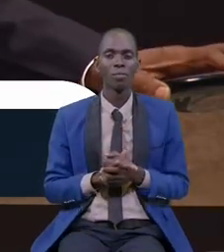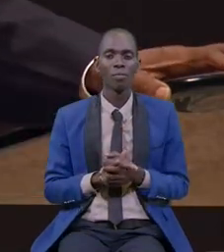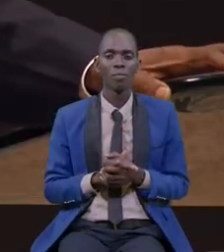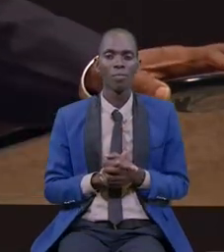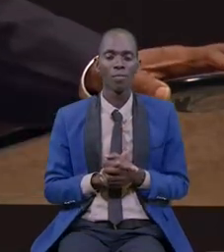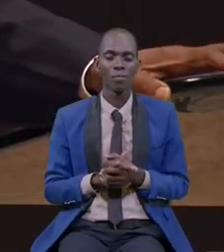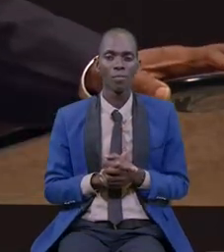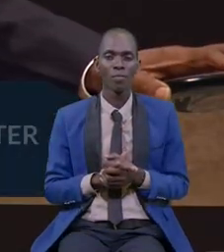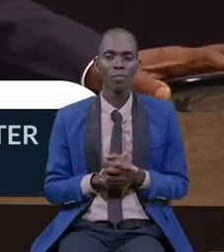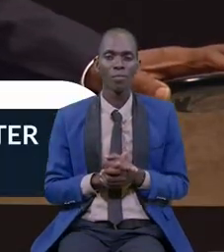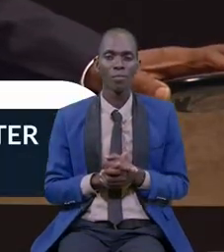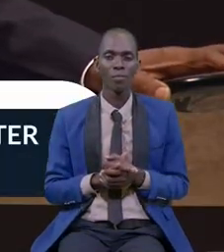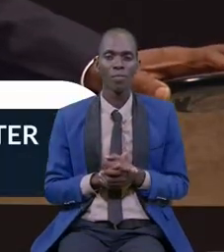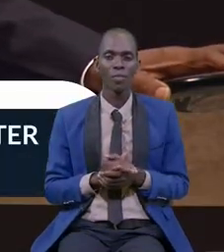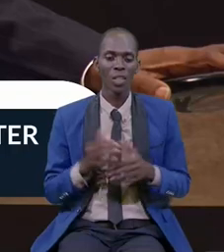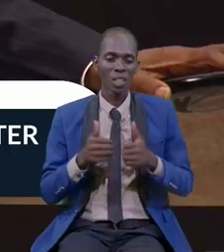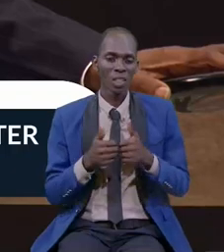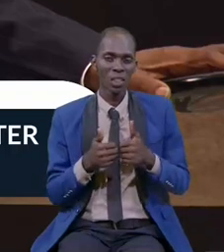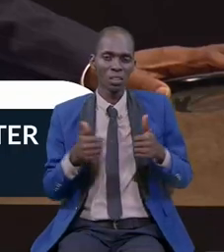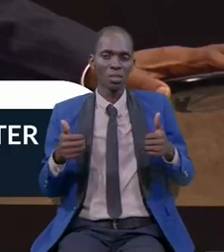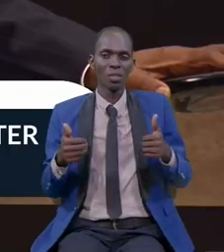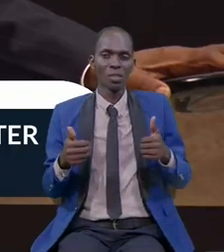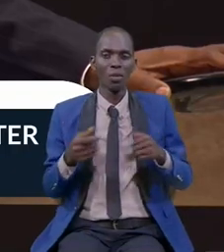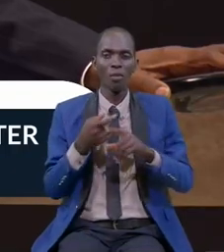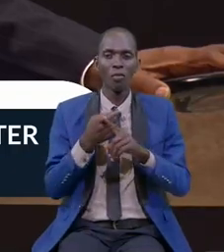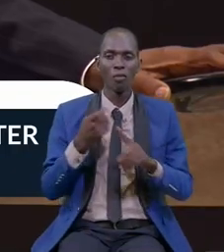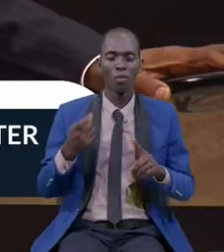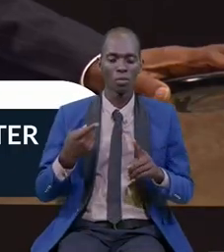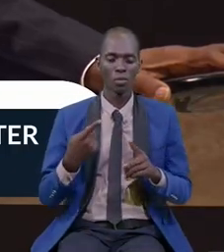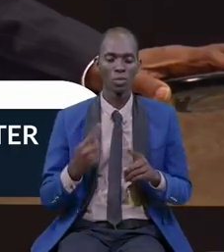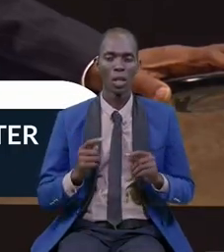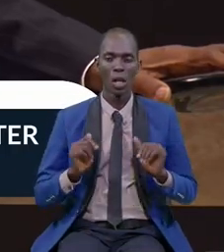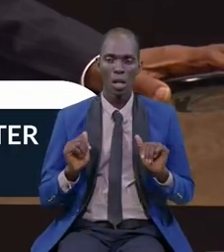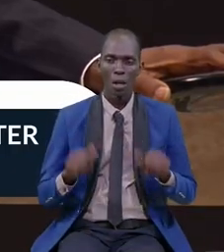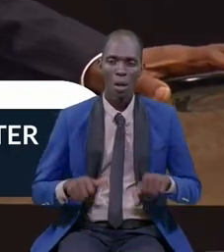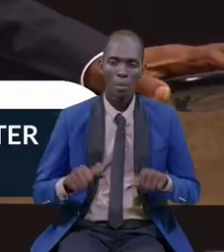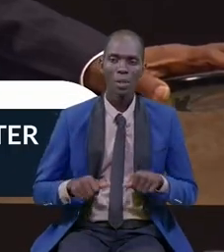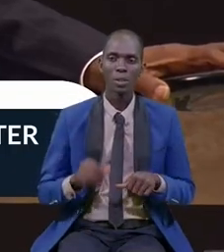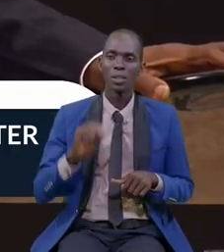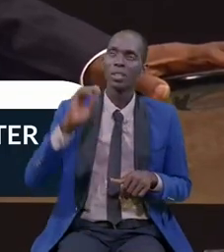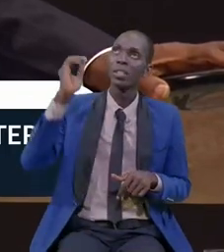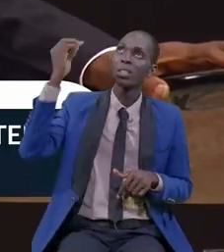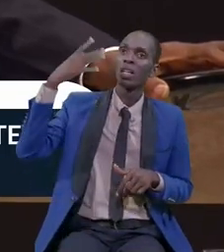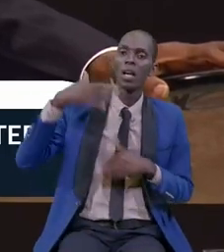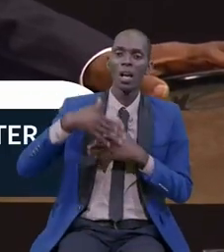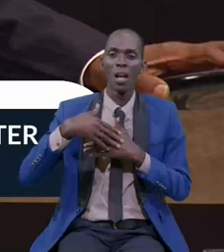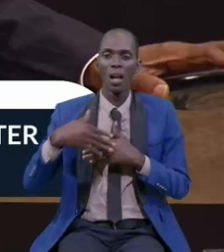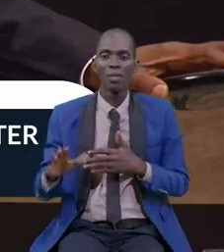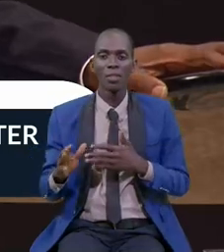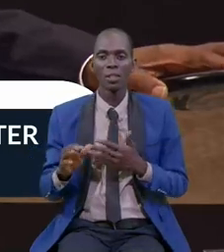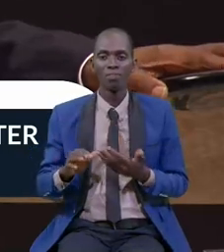exempté de la grâce suffisante après la chute